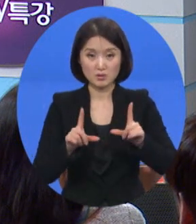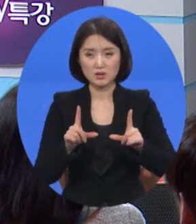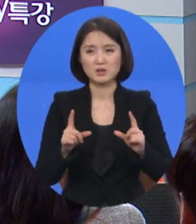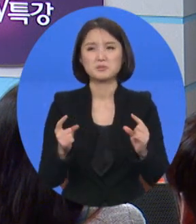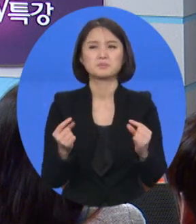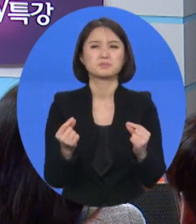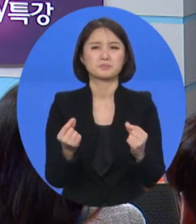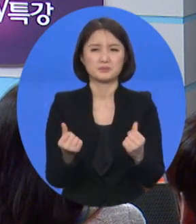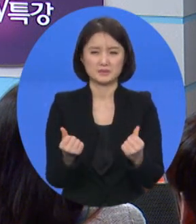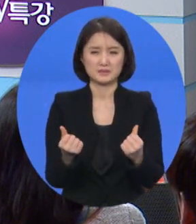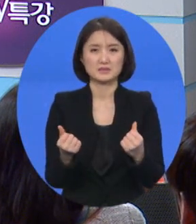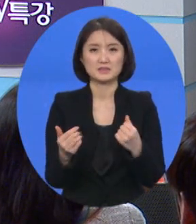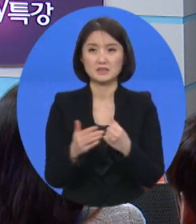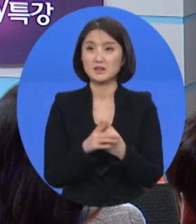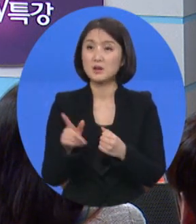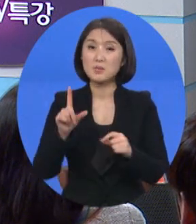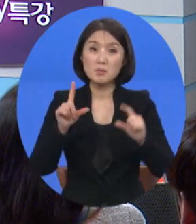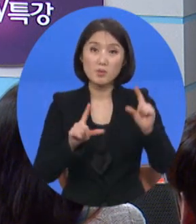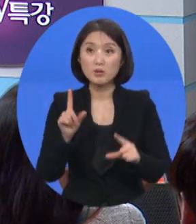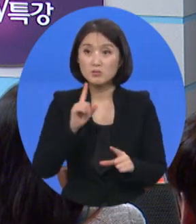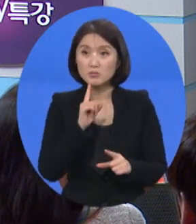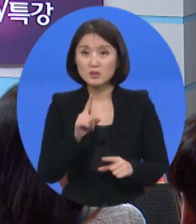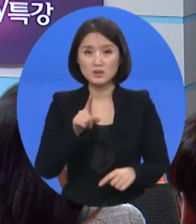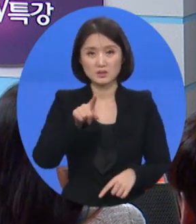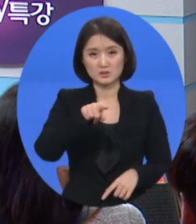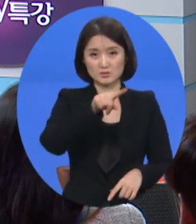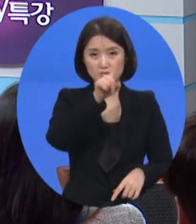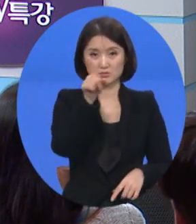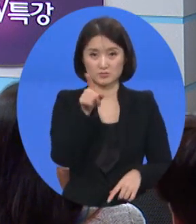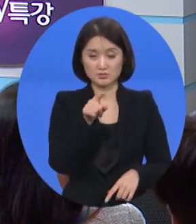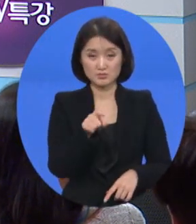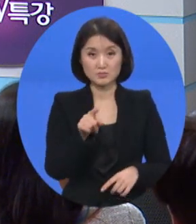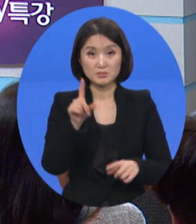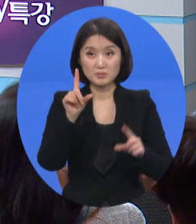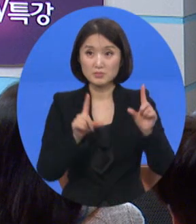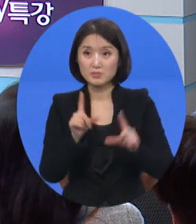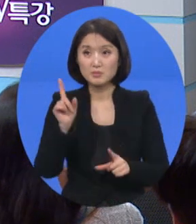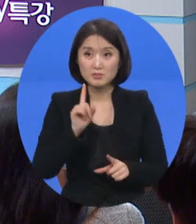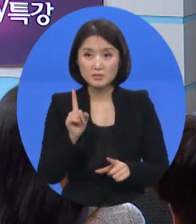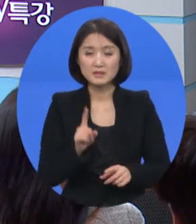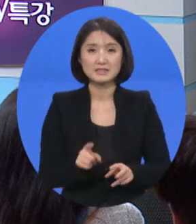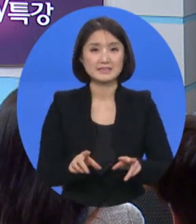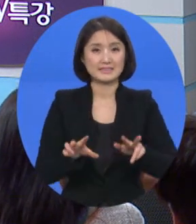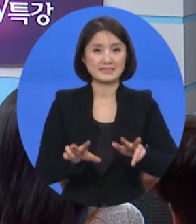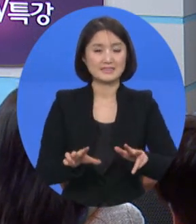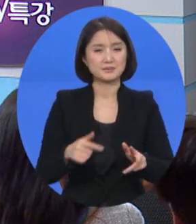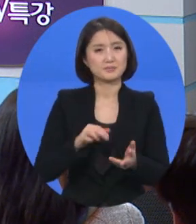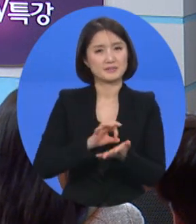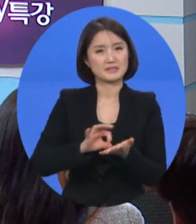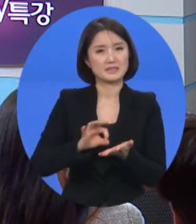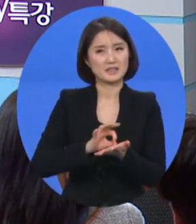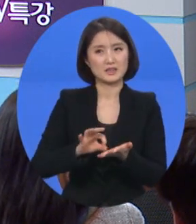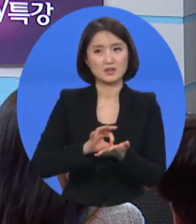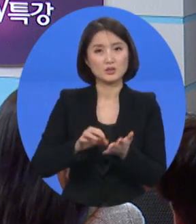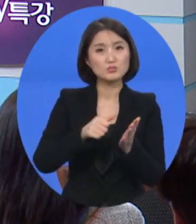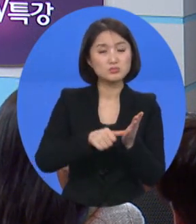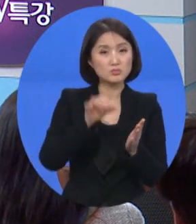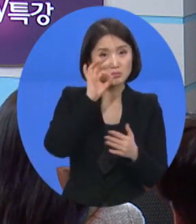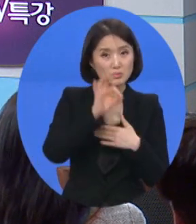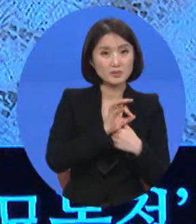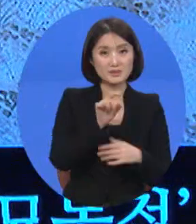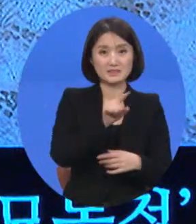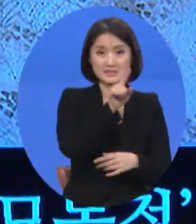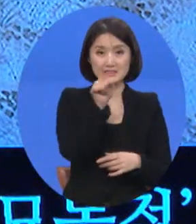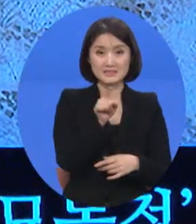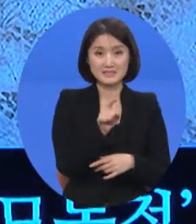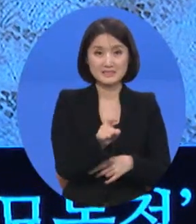그렇습니다 쥬 모양의 무슨 모양이 나면 요렇게 물음표 처럼 생겼는데 이것은 지금도 우리가 사용하는 기물 중에 요렇게 생긴 모양이 있는데요